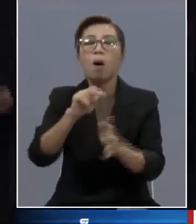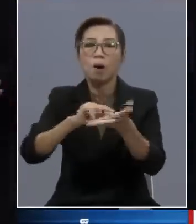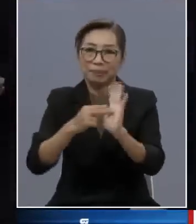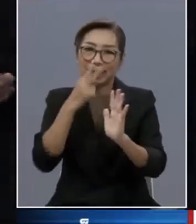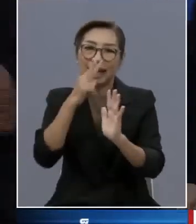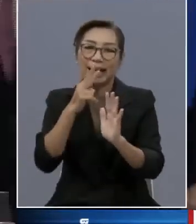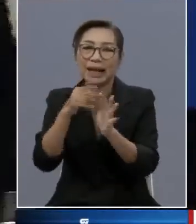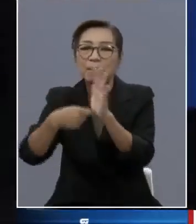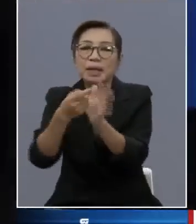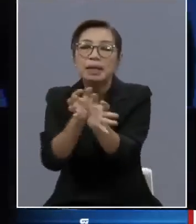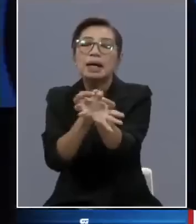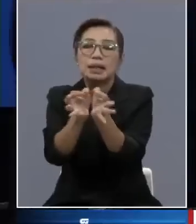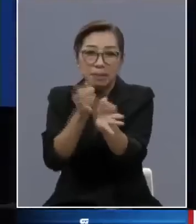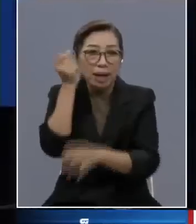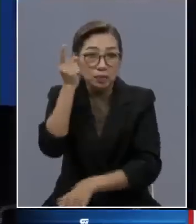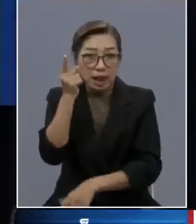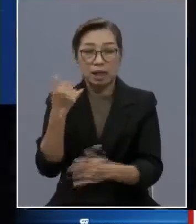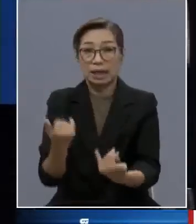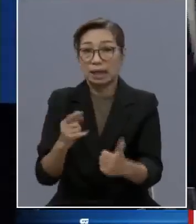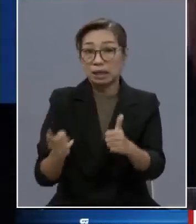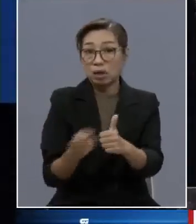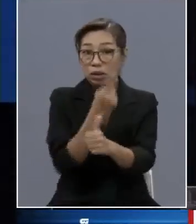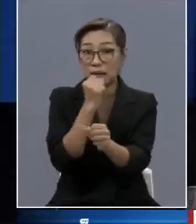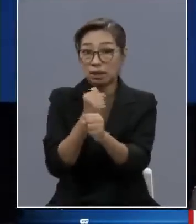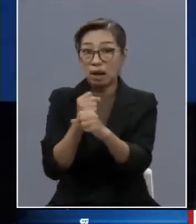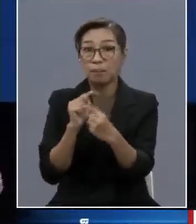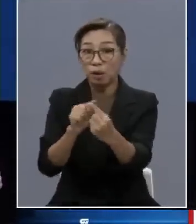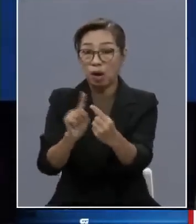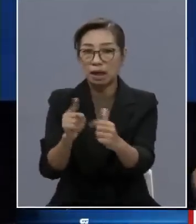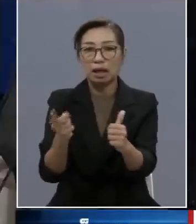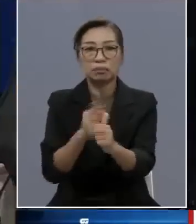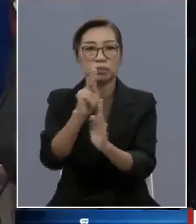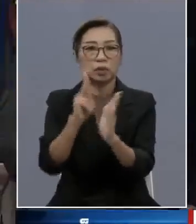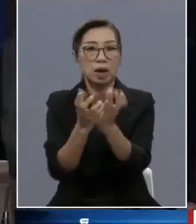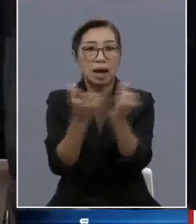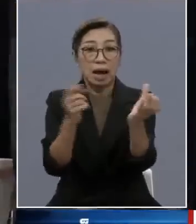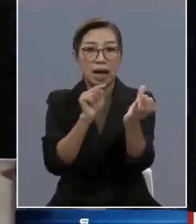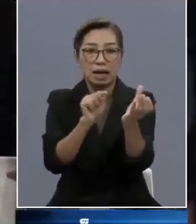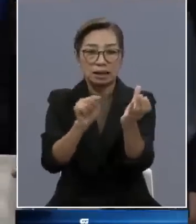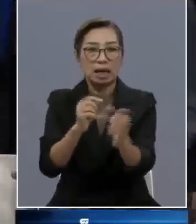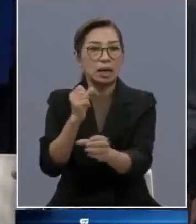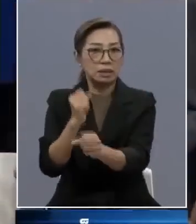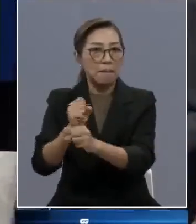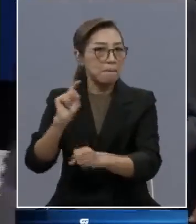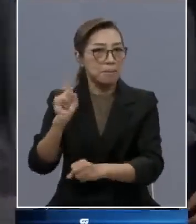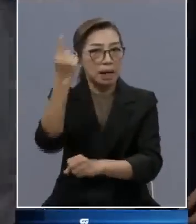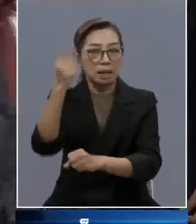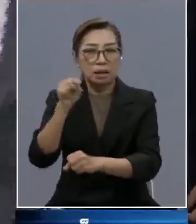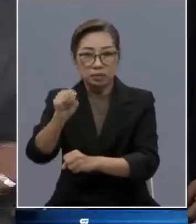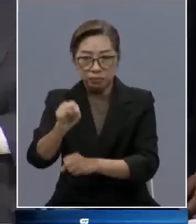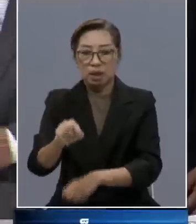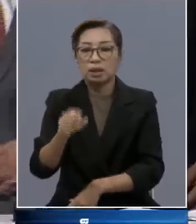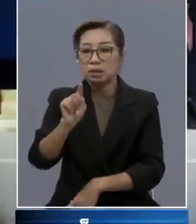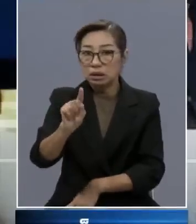ำรัฐธรรมนูญใหม่ฉบับประชาชนนะฮะอันนี้ก็จะมีการตั้งส.ส.ร.ขึ้นมาที่มาจากการเลือกตั้งของประชาชนโดยตร